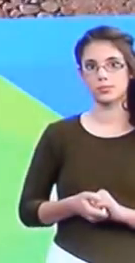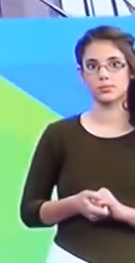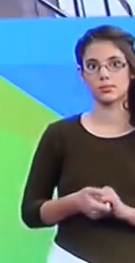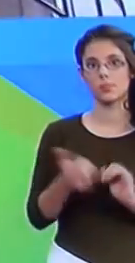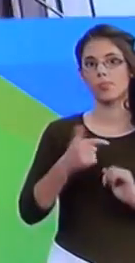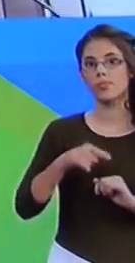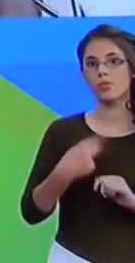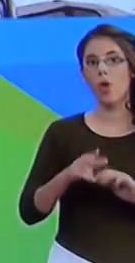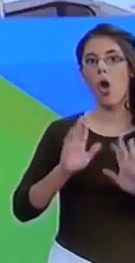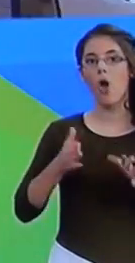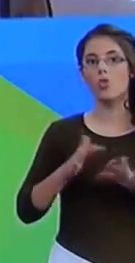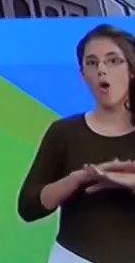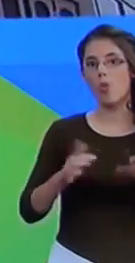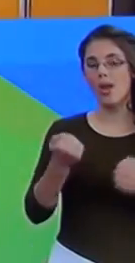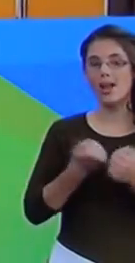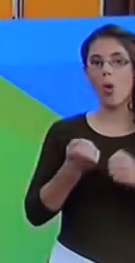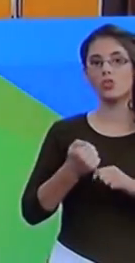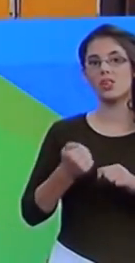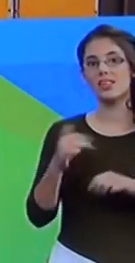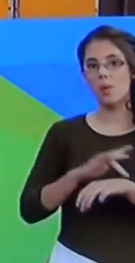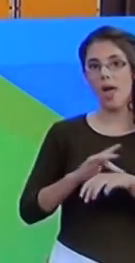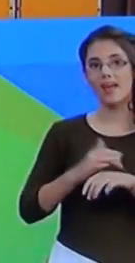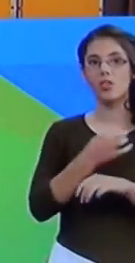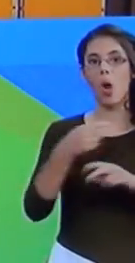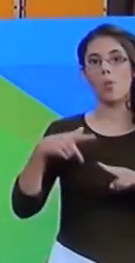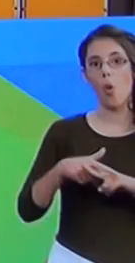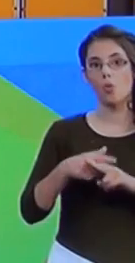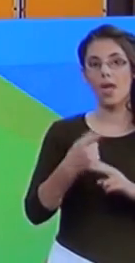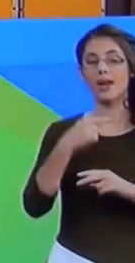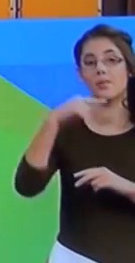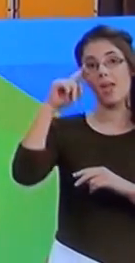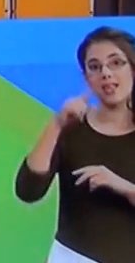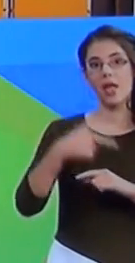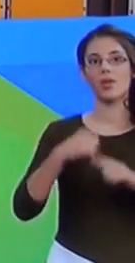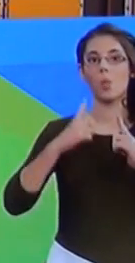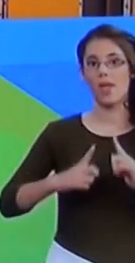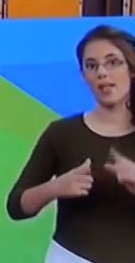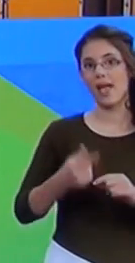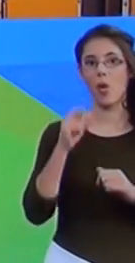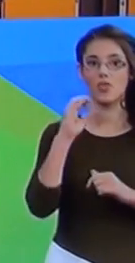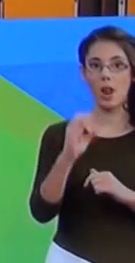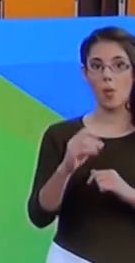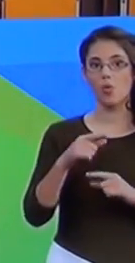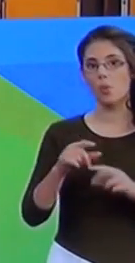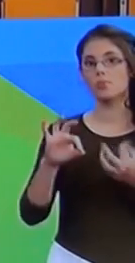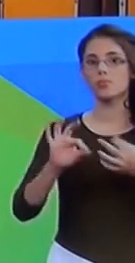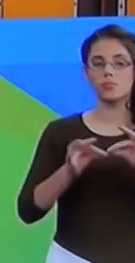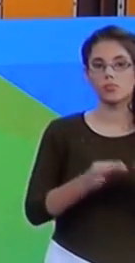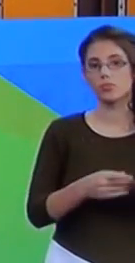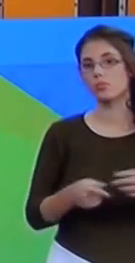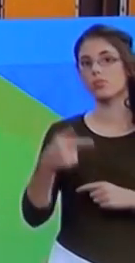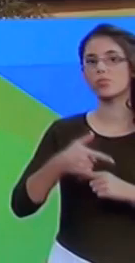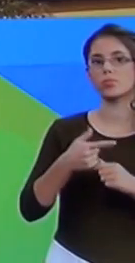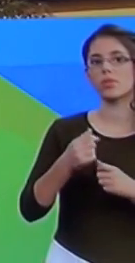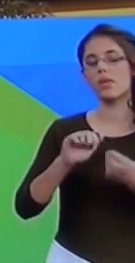Most itt vagyunk az angyalföldi kocsiszínben. Napközben, illetve éjszaka, itt pihennek a villamosok, takarítják,